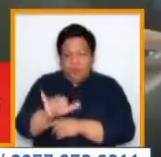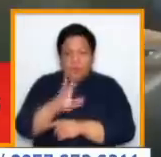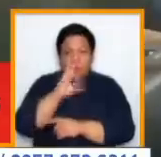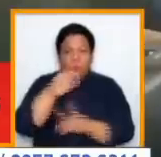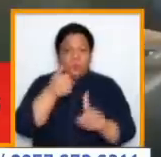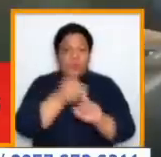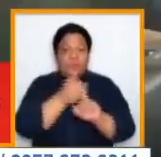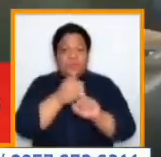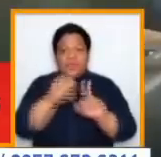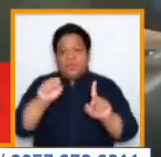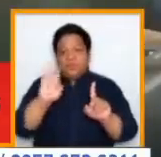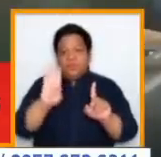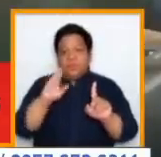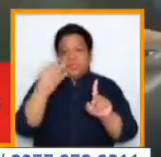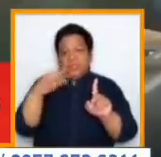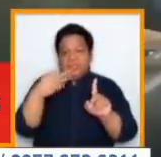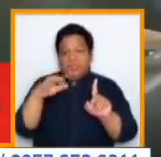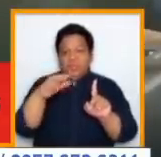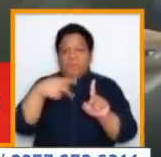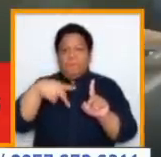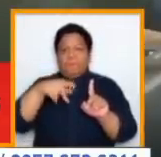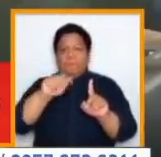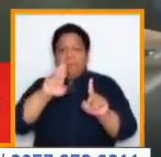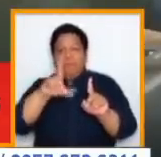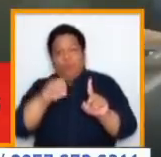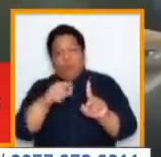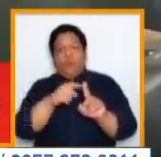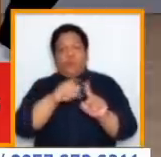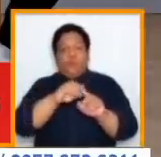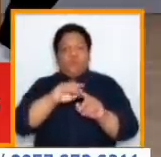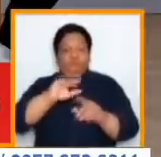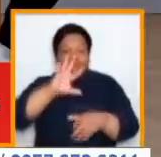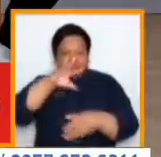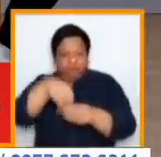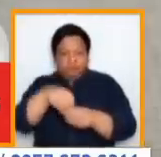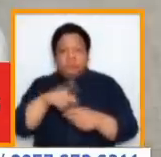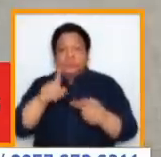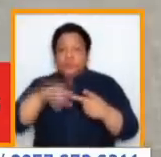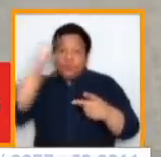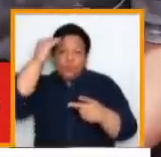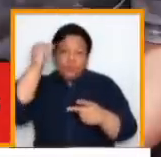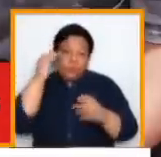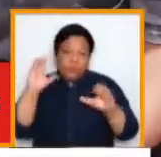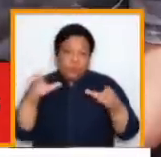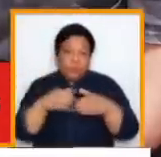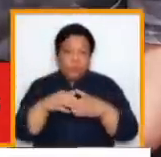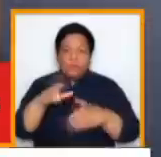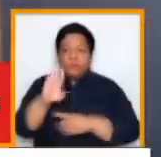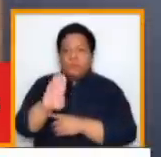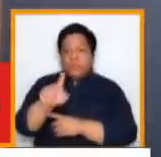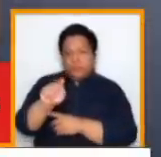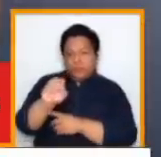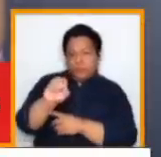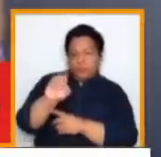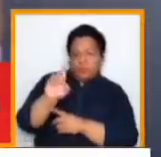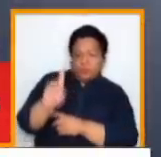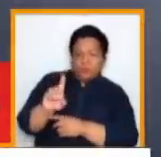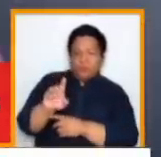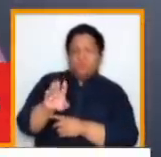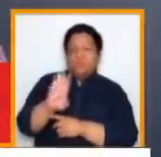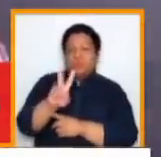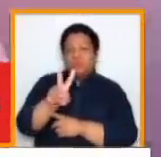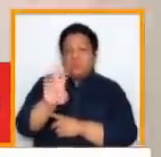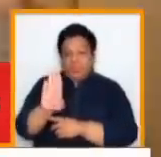unang guest. How interesting! Mag-guest din ang K-pop boy group na BTOB. O B2B. Hindi naman